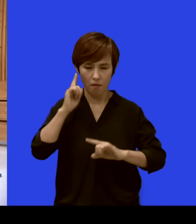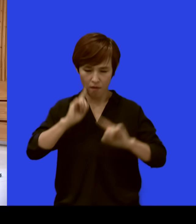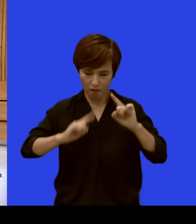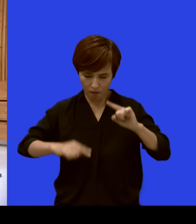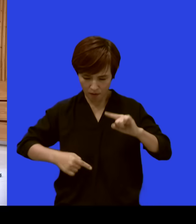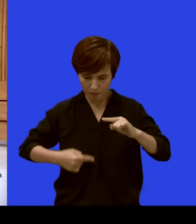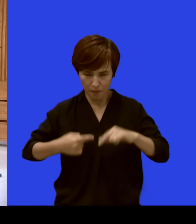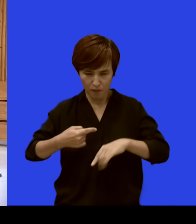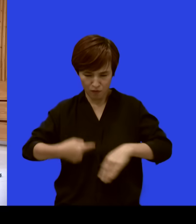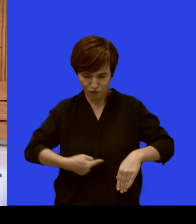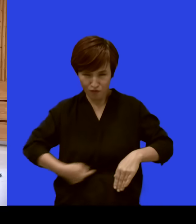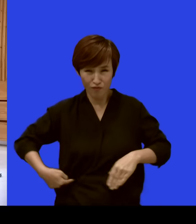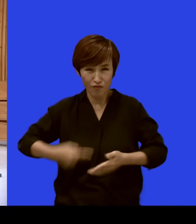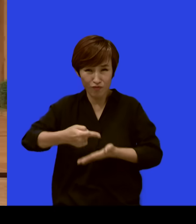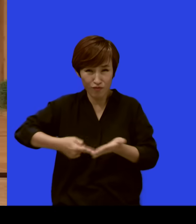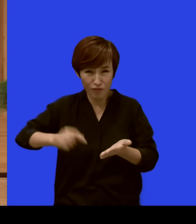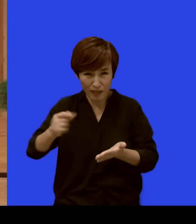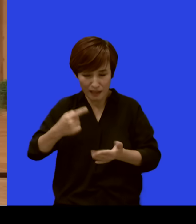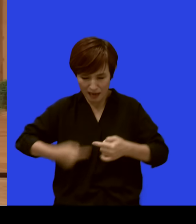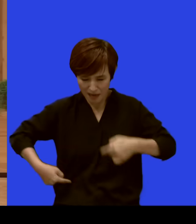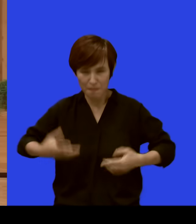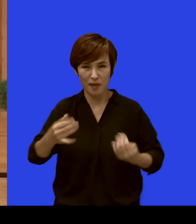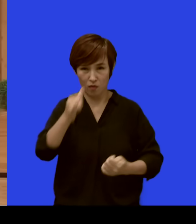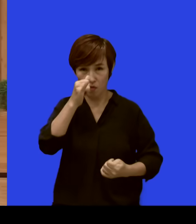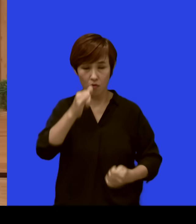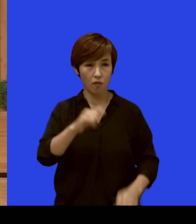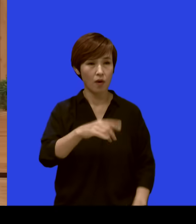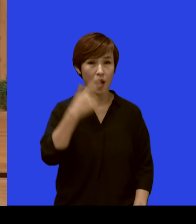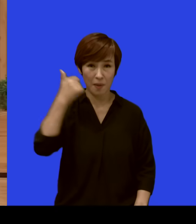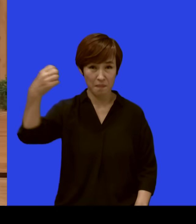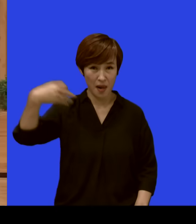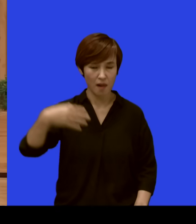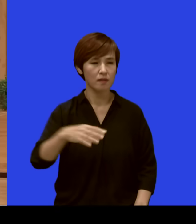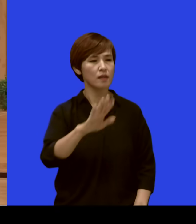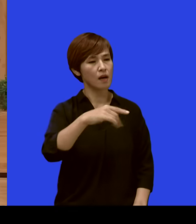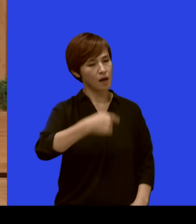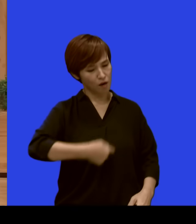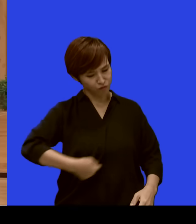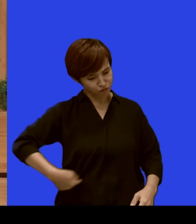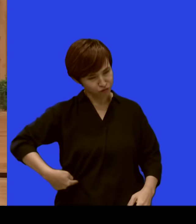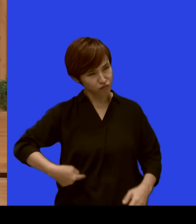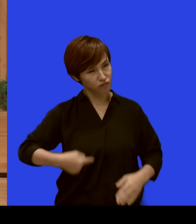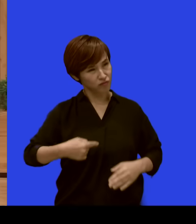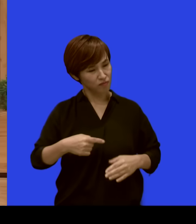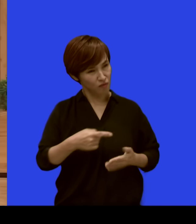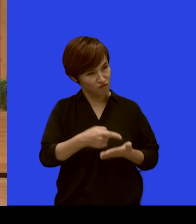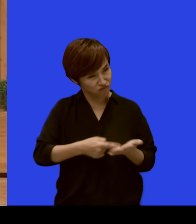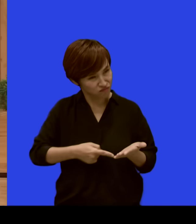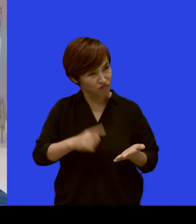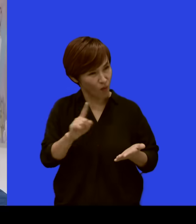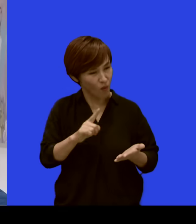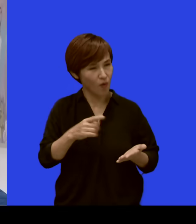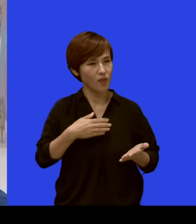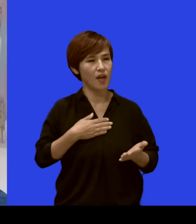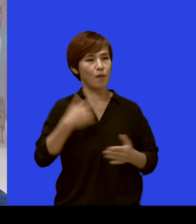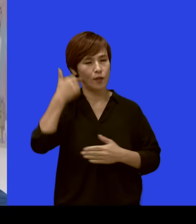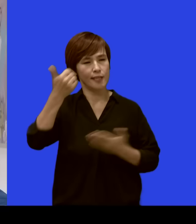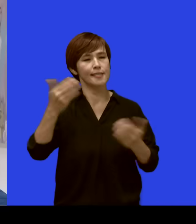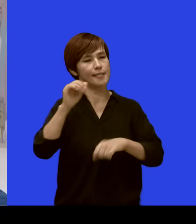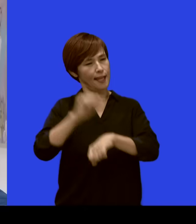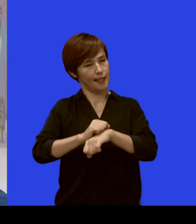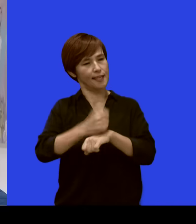근데 아버지가 한번 그러시더라고요. 지금 내 몸에 난 이 상처가 수술 자국들이 내가 목회를 잘했다는